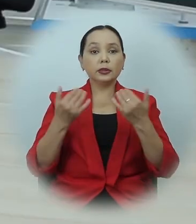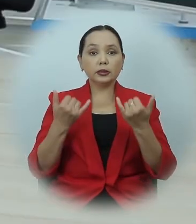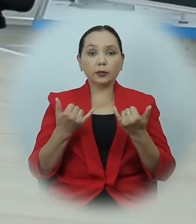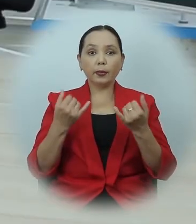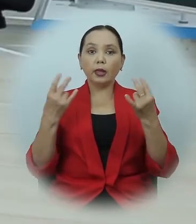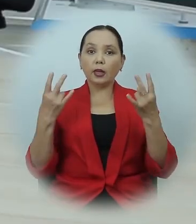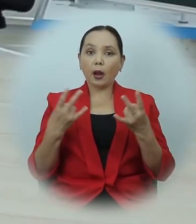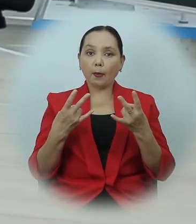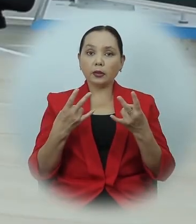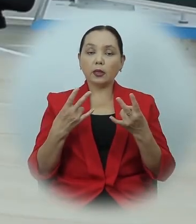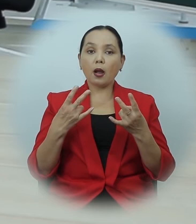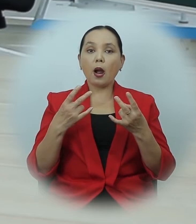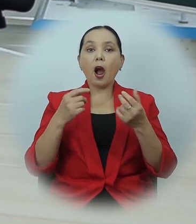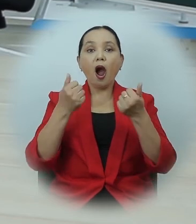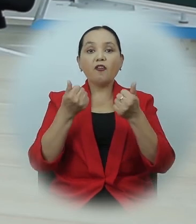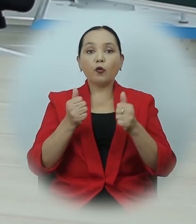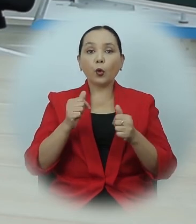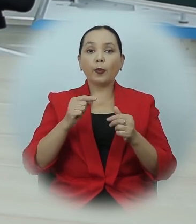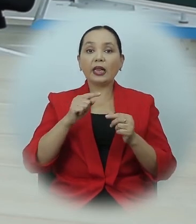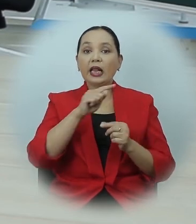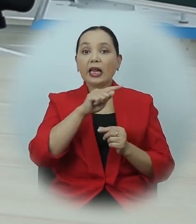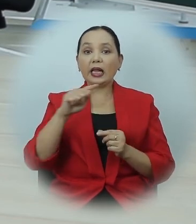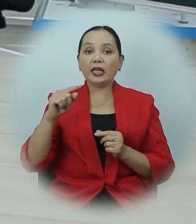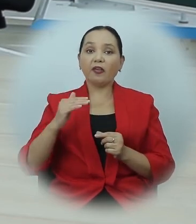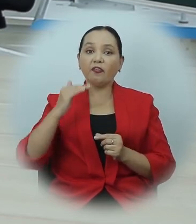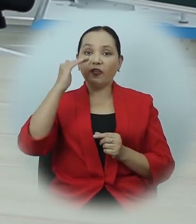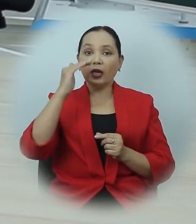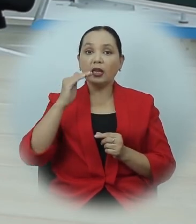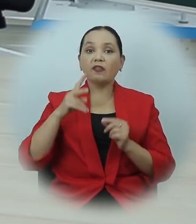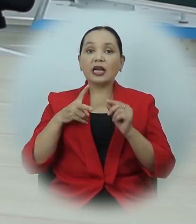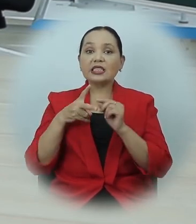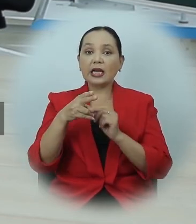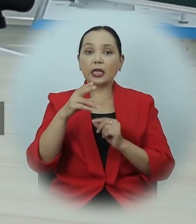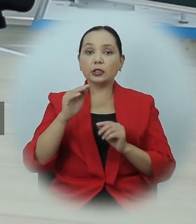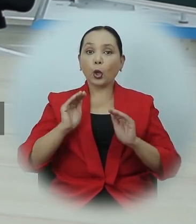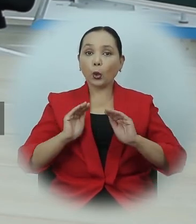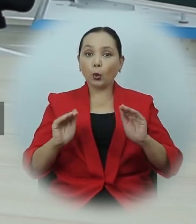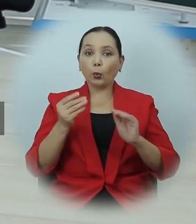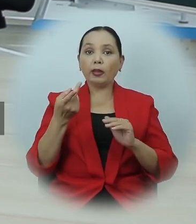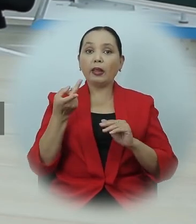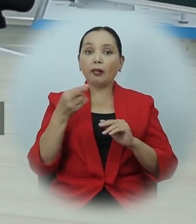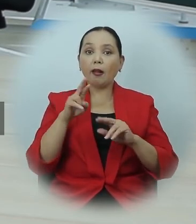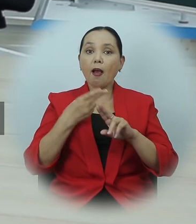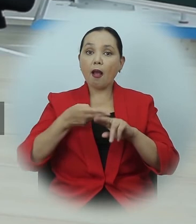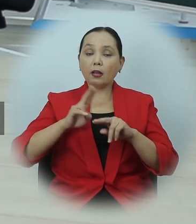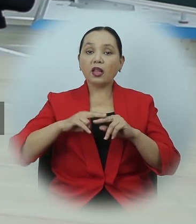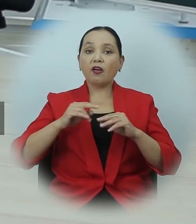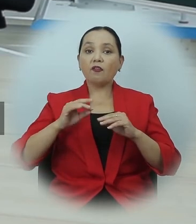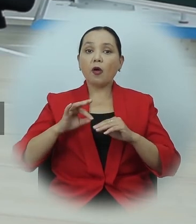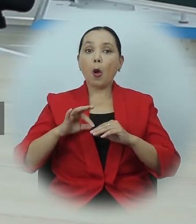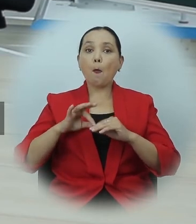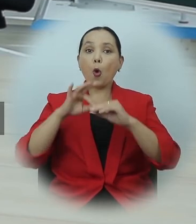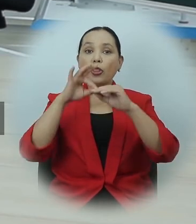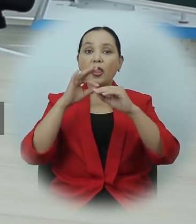Теперь необходимо оформить линию верхнего среза юбки. Для этого поднимаем